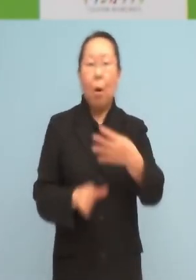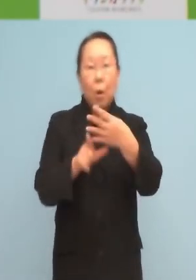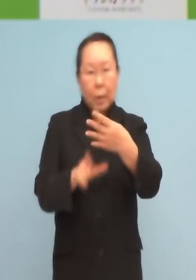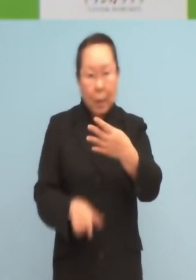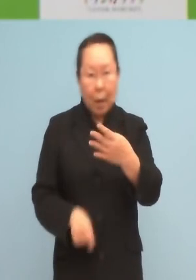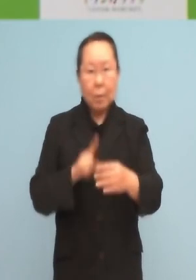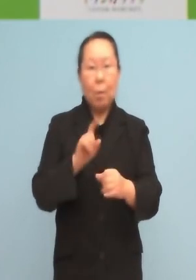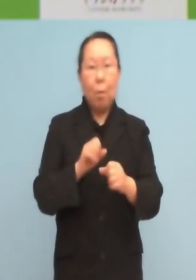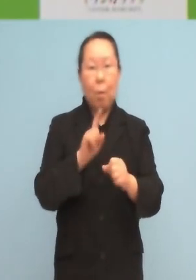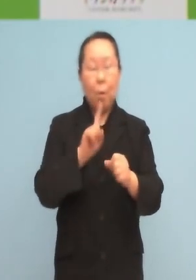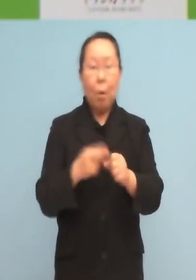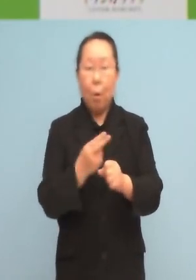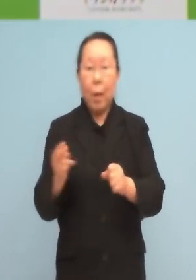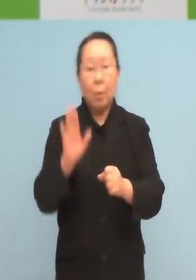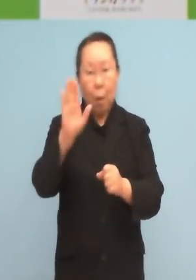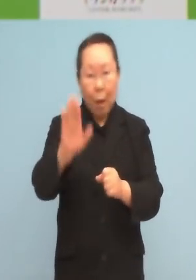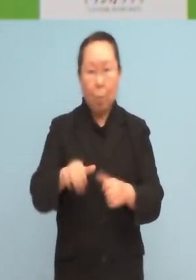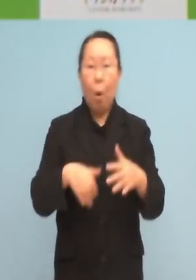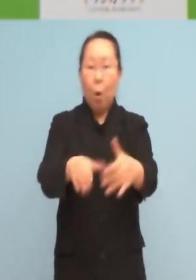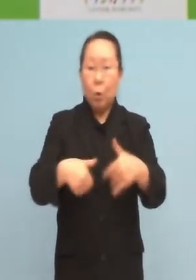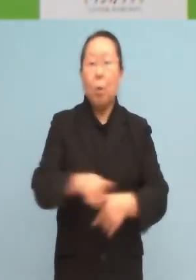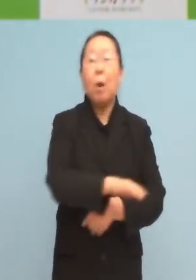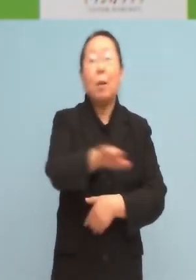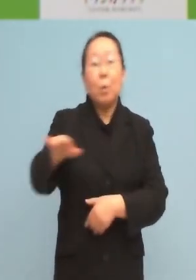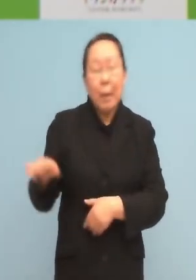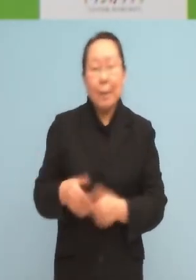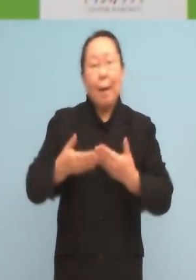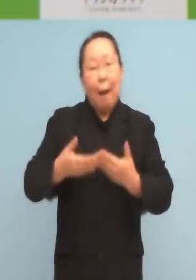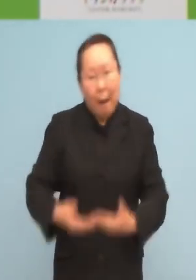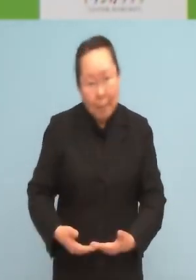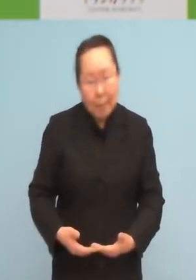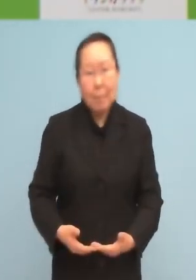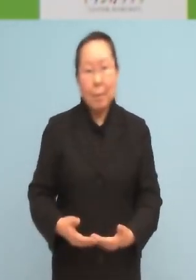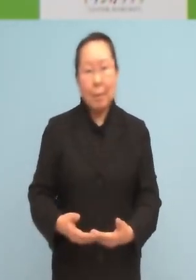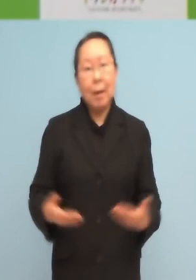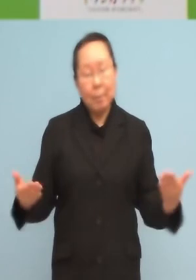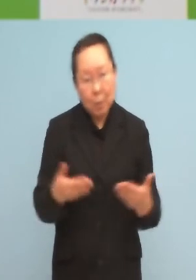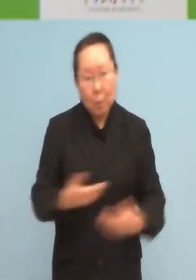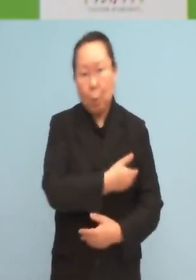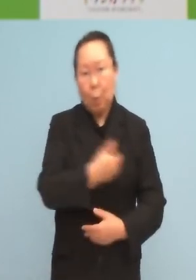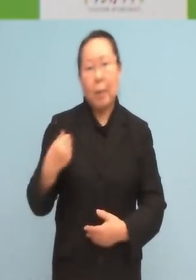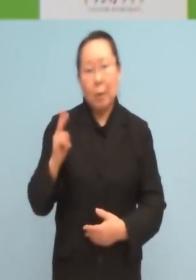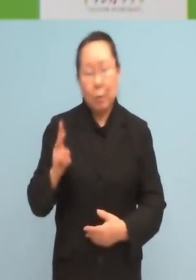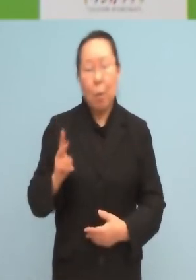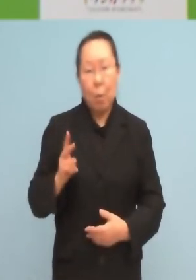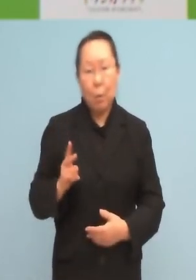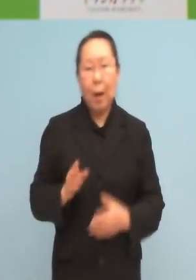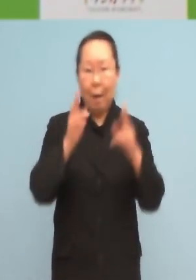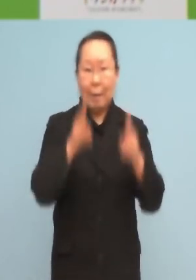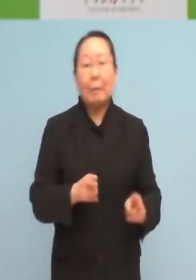年度からあの生産者の方々が安心して生産を続けていただけるような体制をまず整備